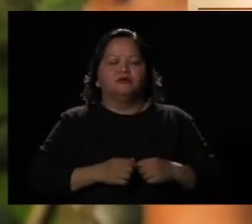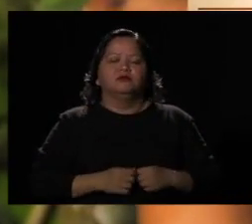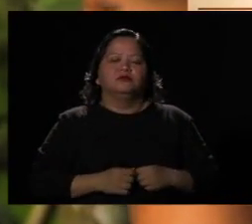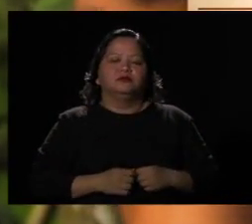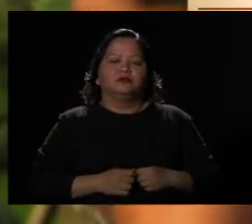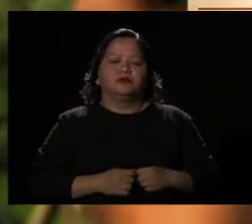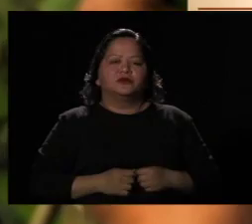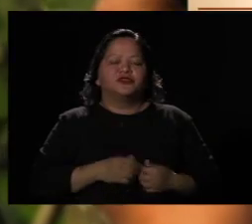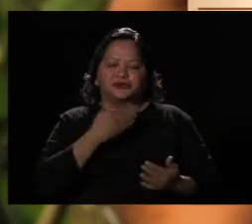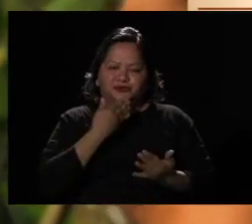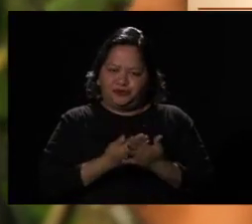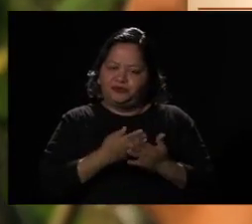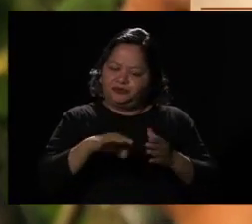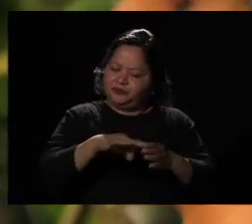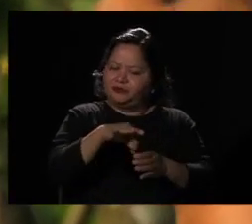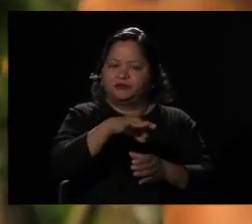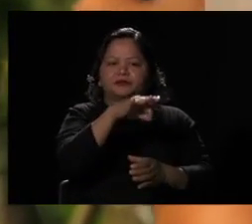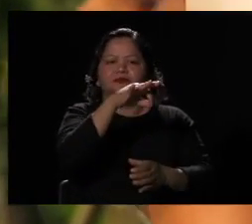tzat anti